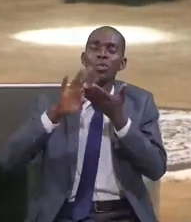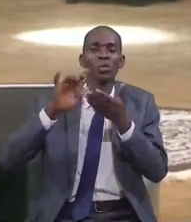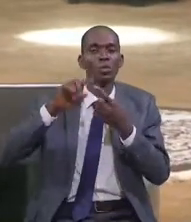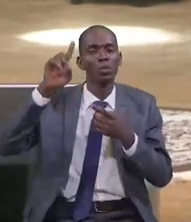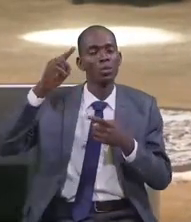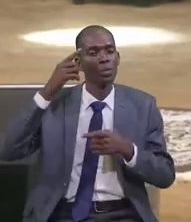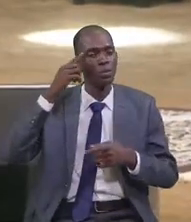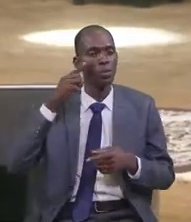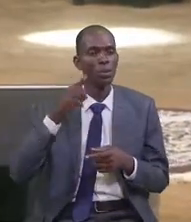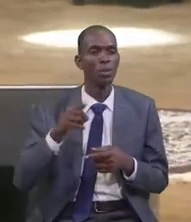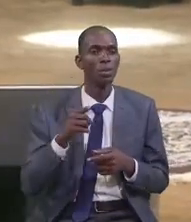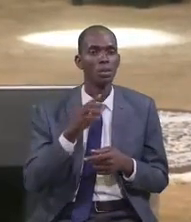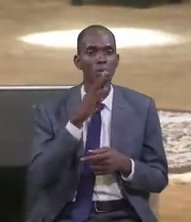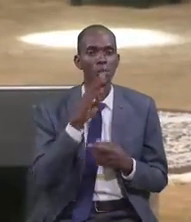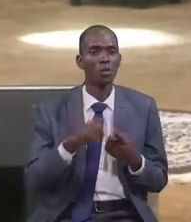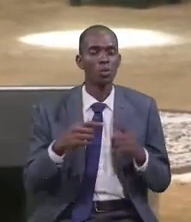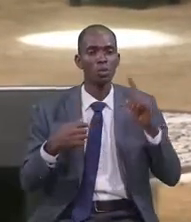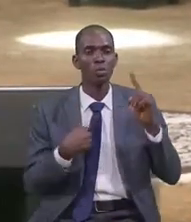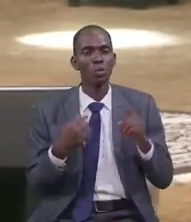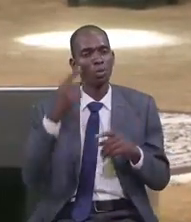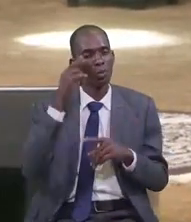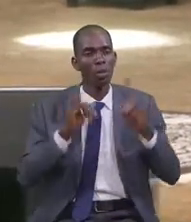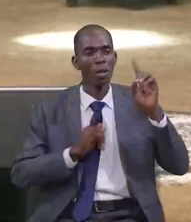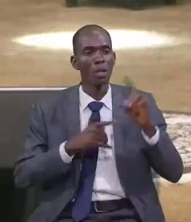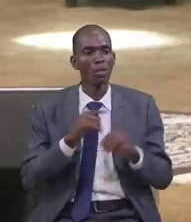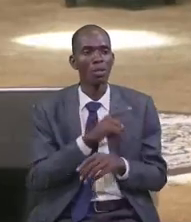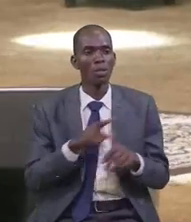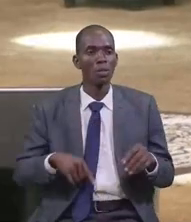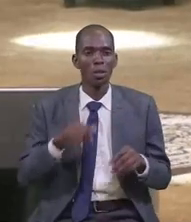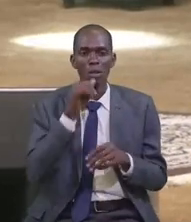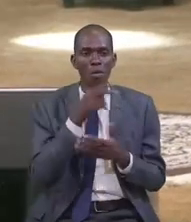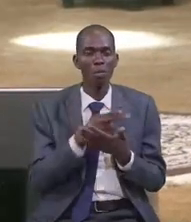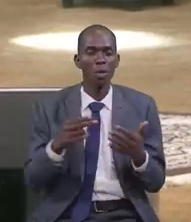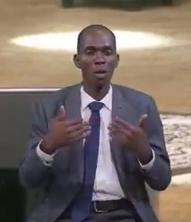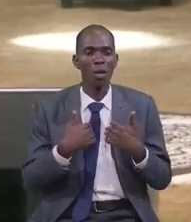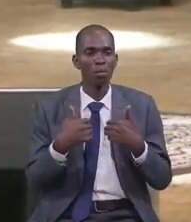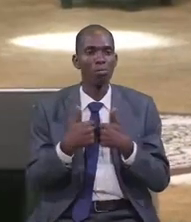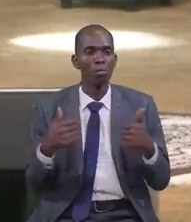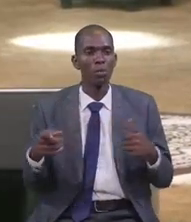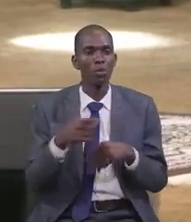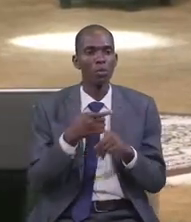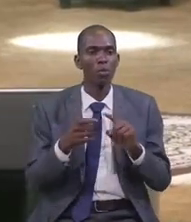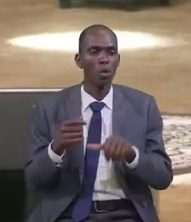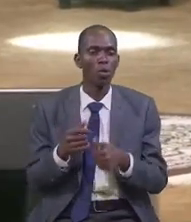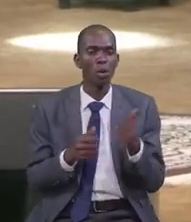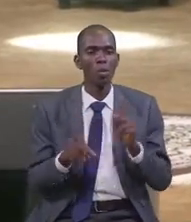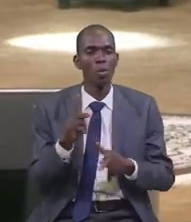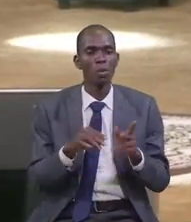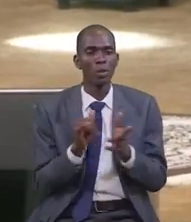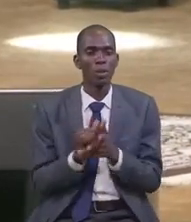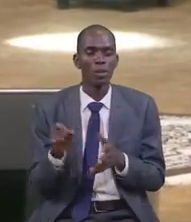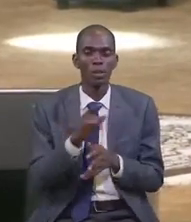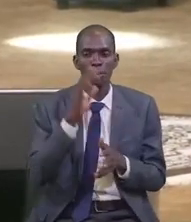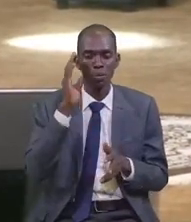je suis saint, moi l'Éternel. Je vous ai séparé des peuples afin que vous soyez